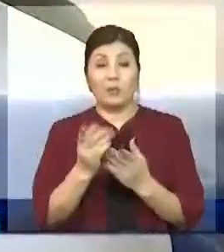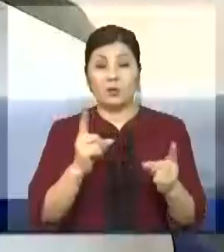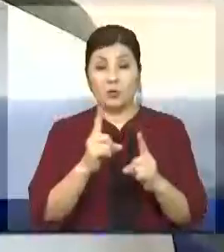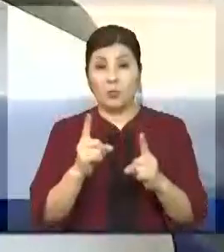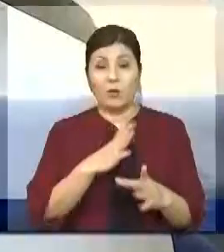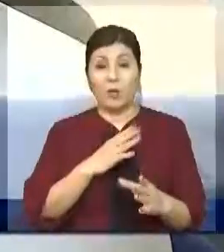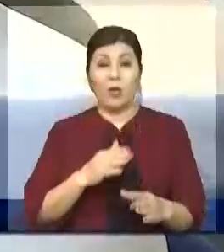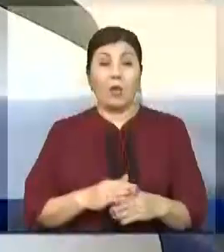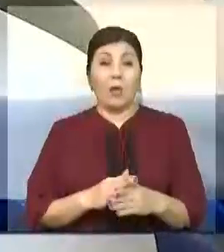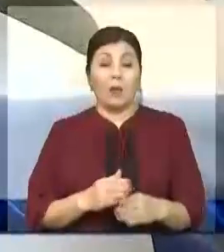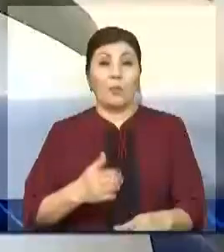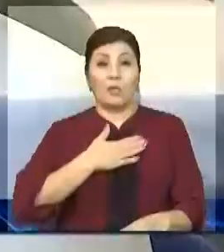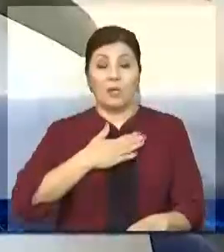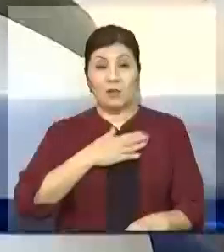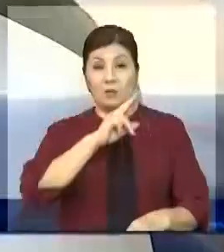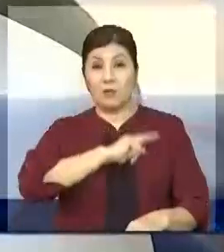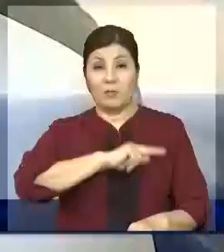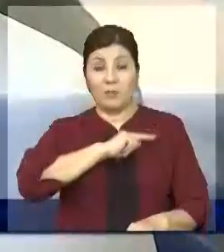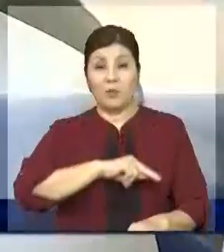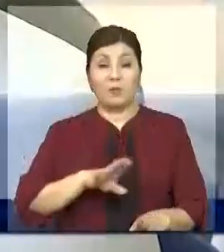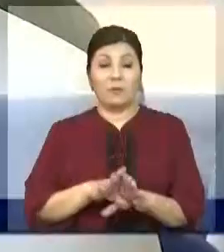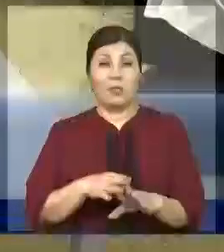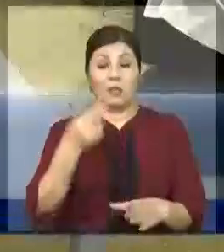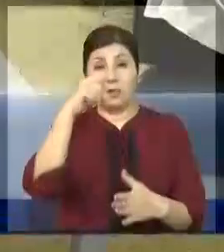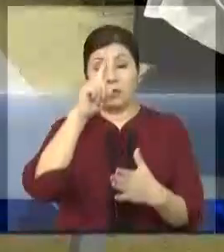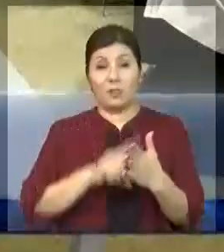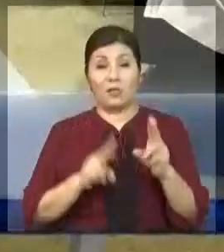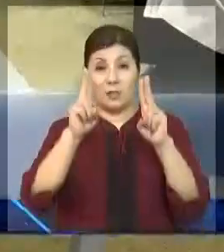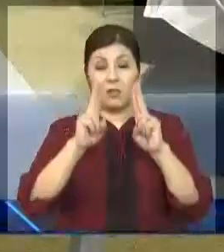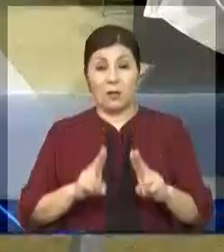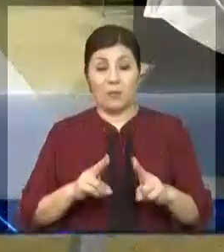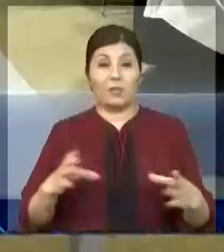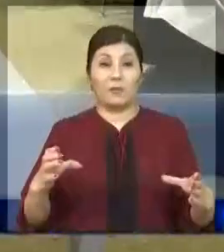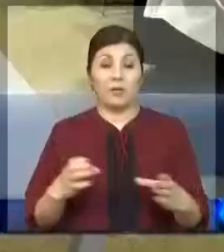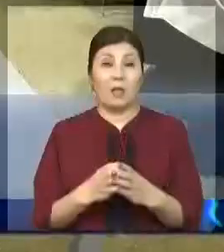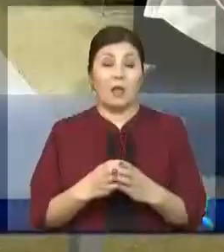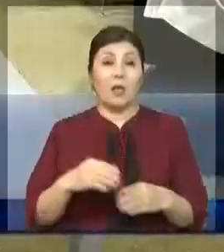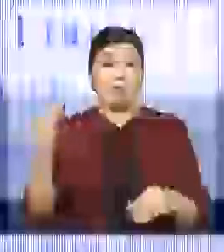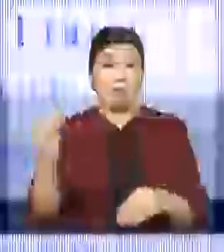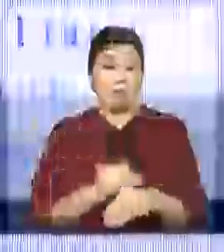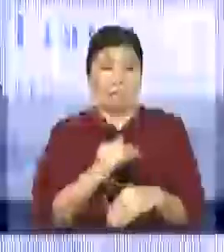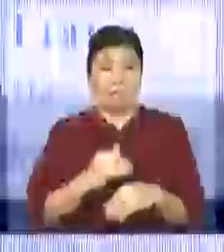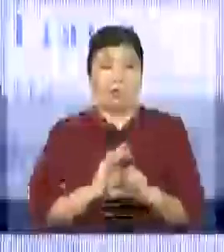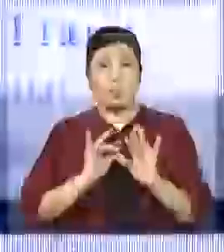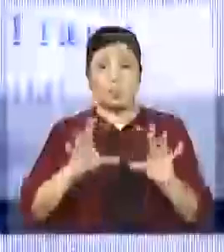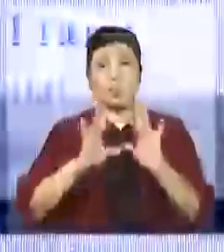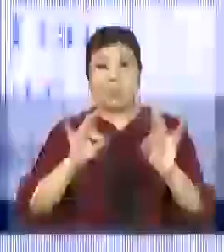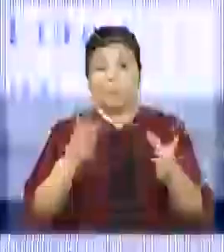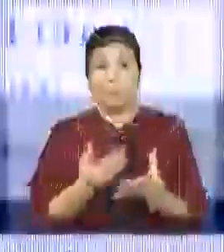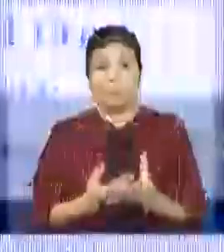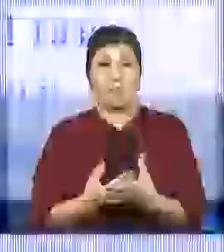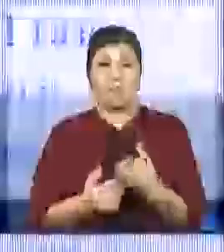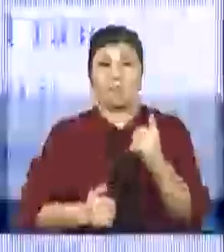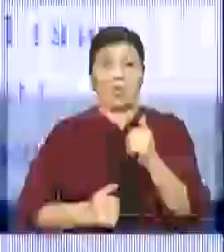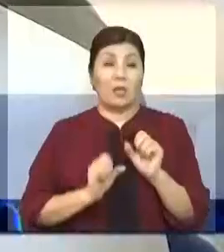больше систематизировать и активизировать работу. Это религия, традиция, благополучное общество, благотворительность и пропаганда, религиозное образование и защита